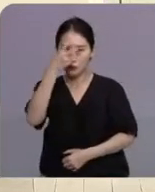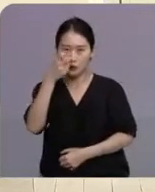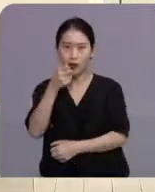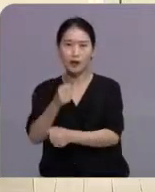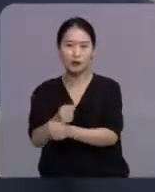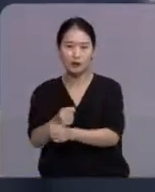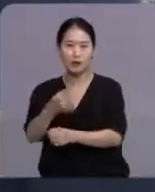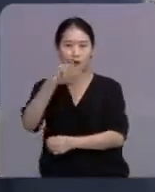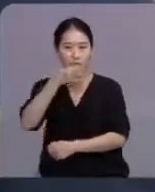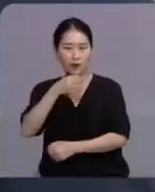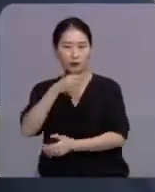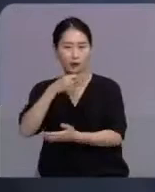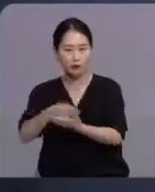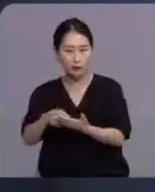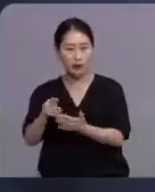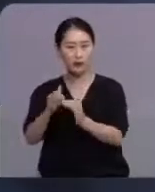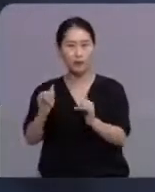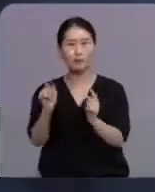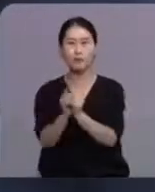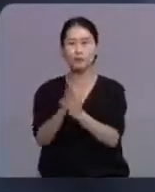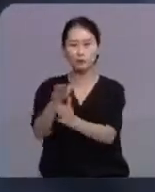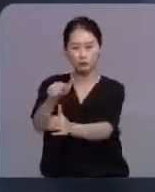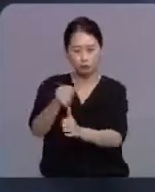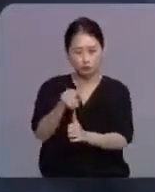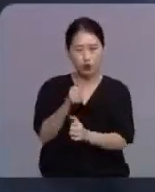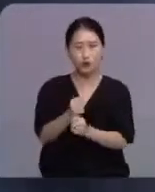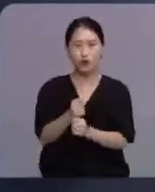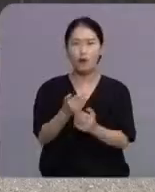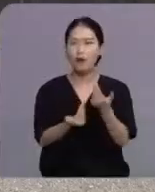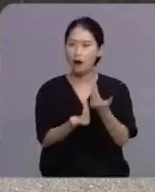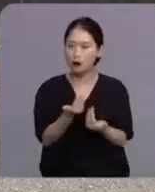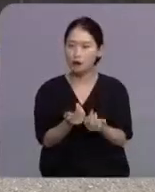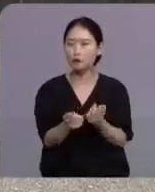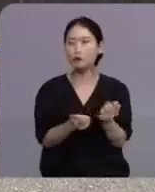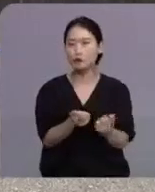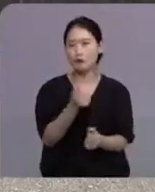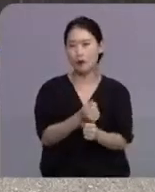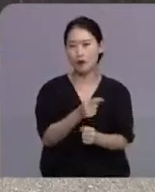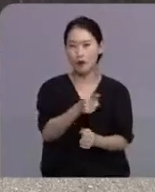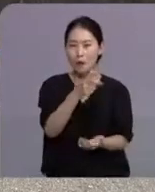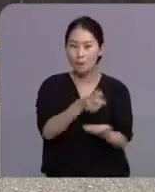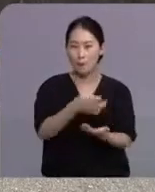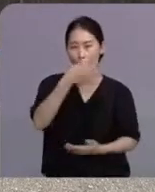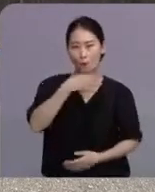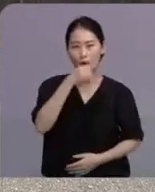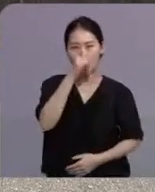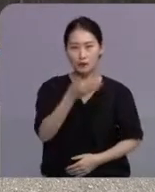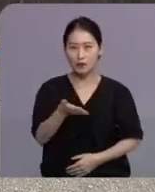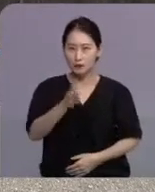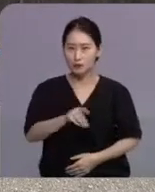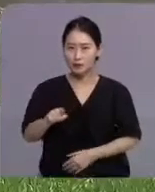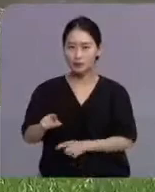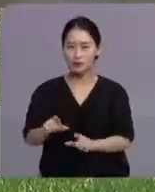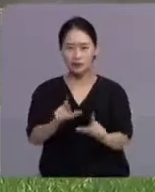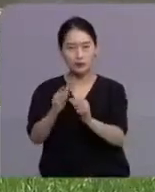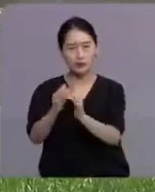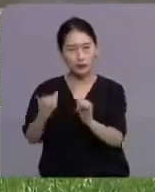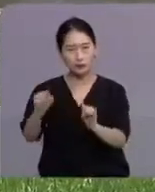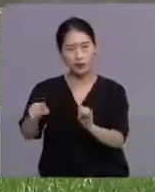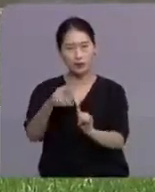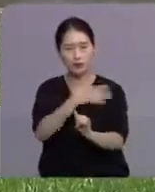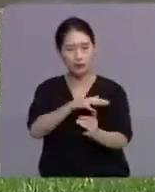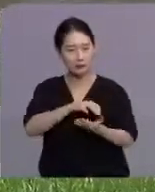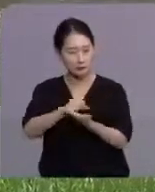불러 최종 조정을 하게 됩니다 조정 결과에 법적 효력을 있지만 피해 주민들이 배상액을 받아들일 지 알 수